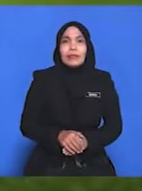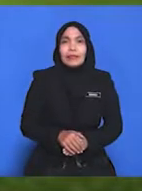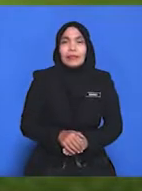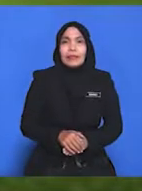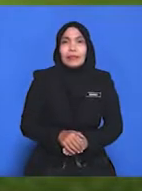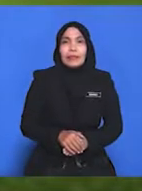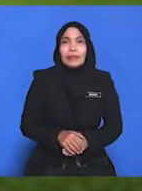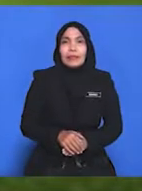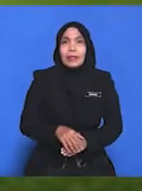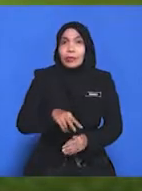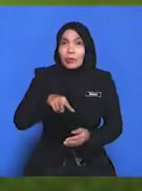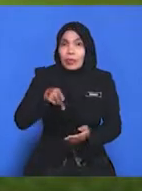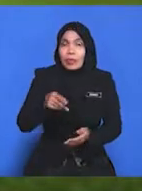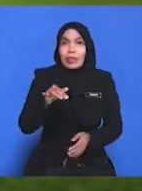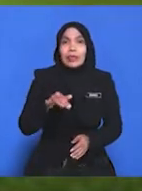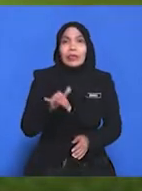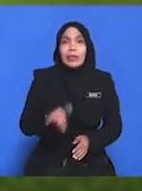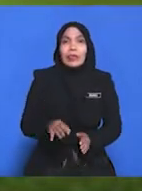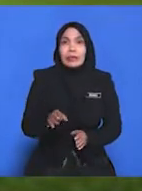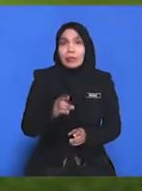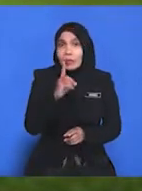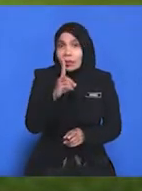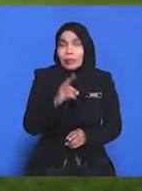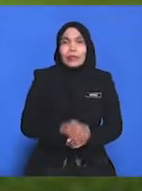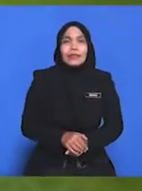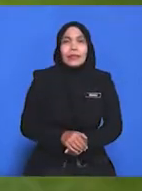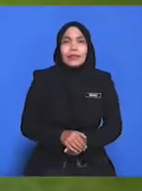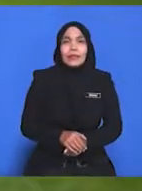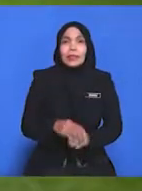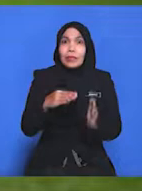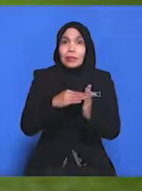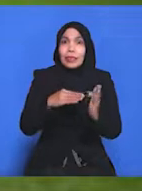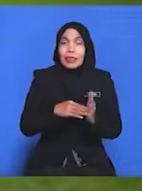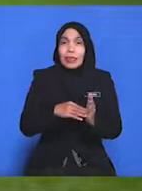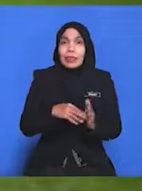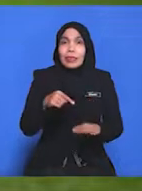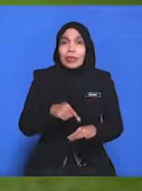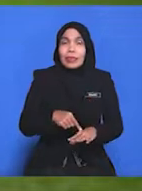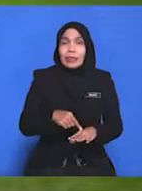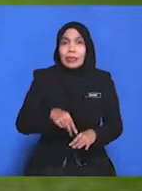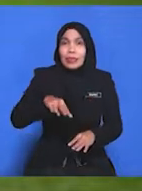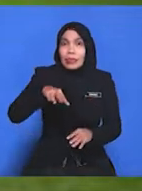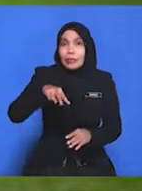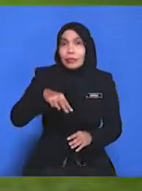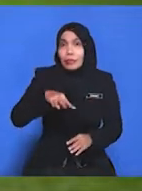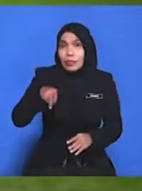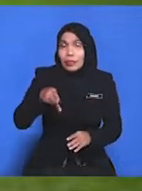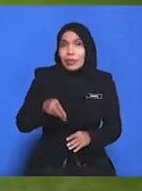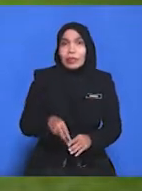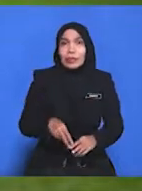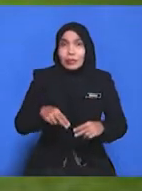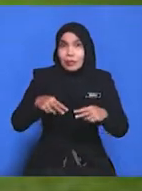maka bilangan peserta di pusingan kedua akan berkurang. Oleh yang demikian, jumlah perlawanan akan